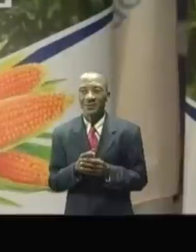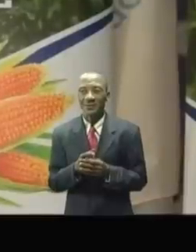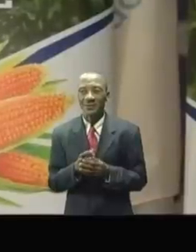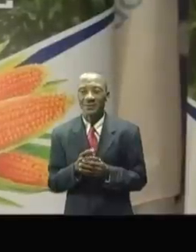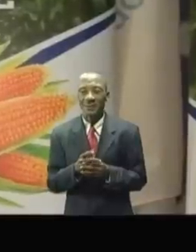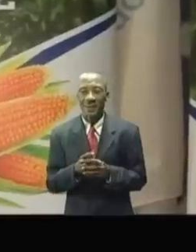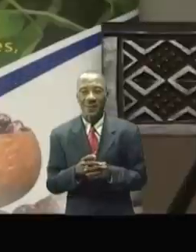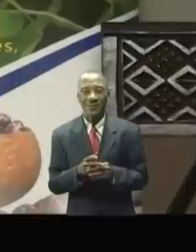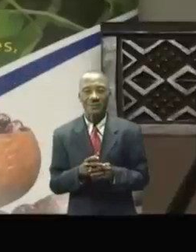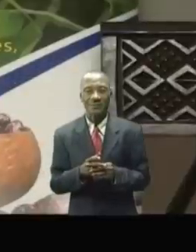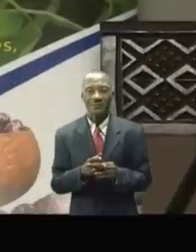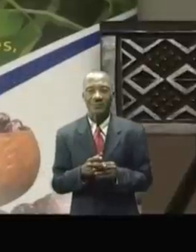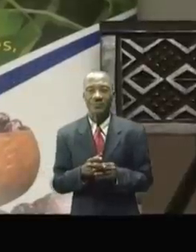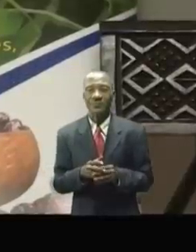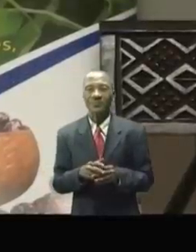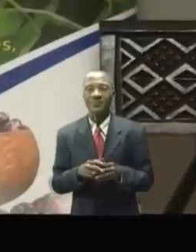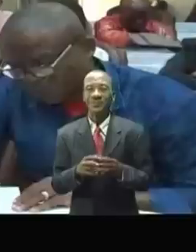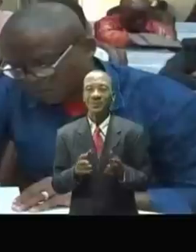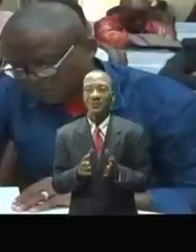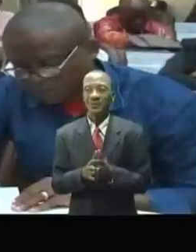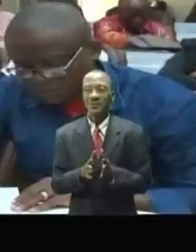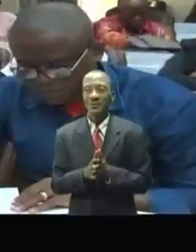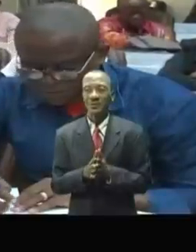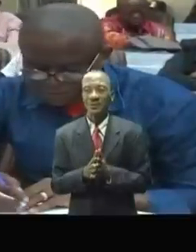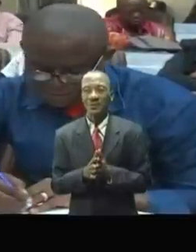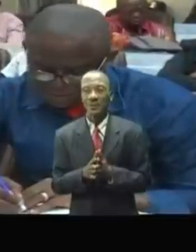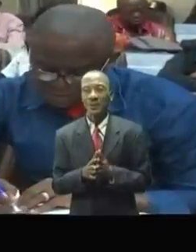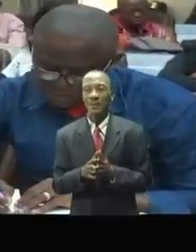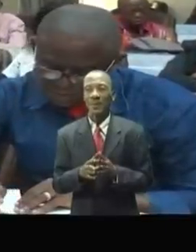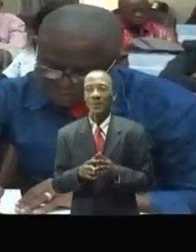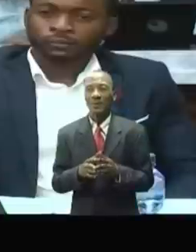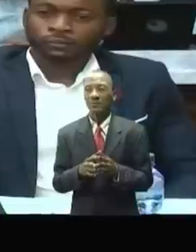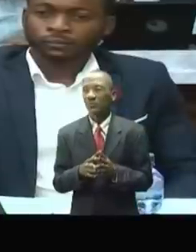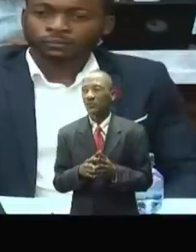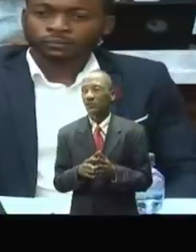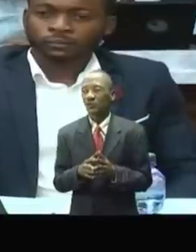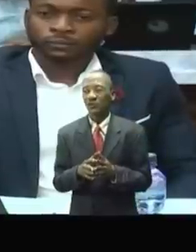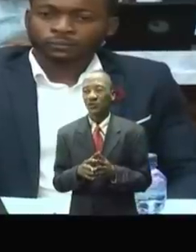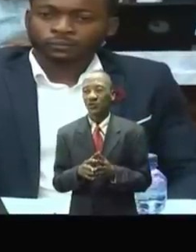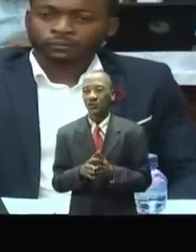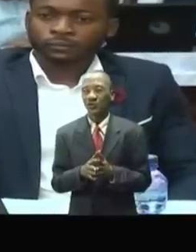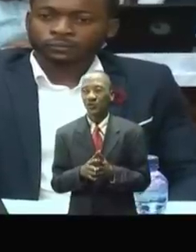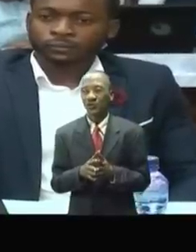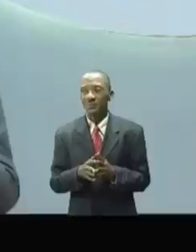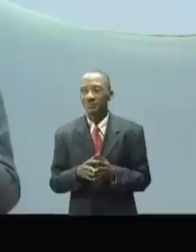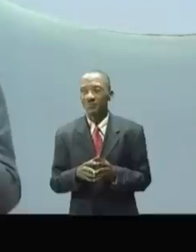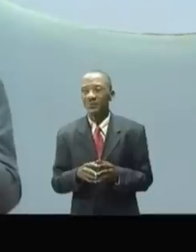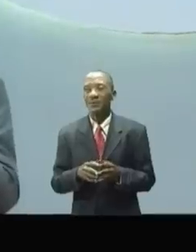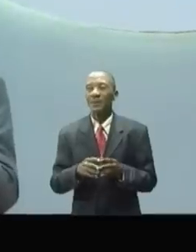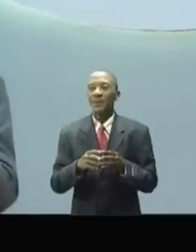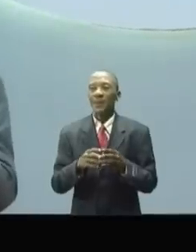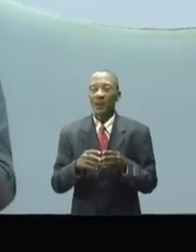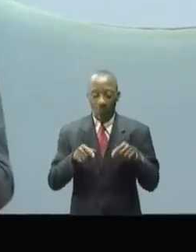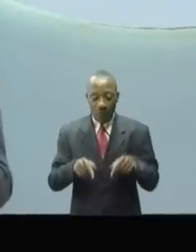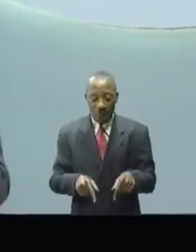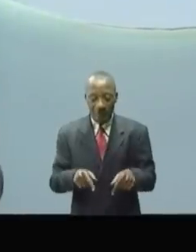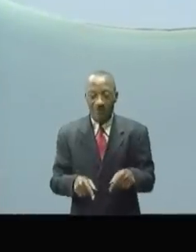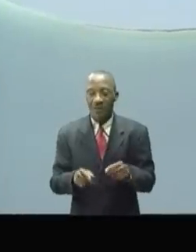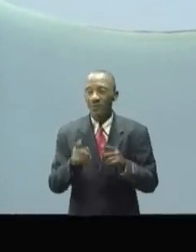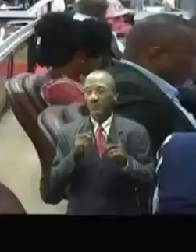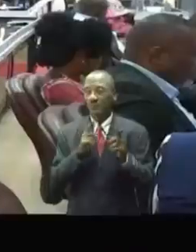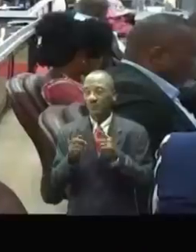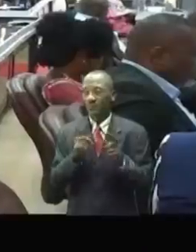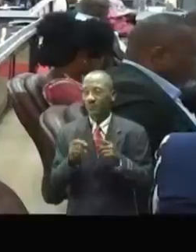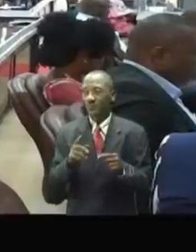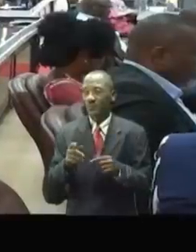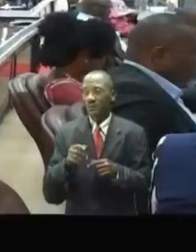les résultats de l'enquête par GRAP, un indicateur multiple 2018 de taux qui sont au-delà des seuils qui représentent environ